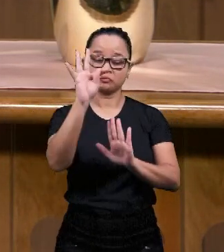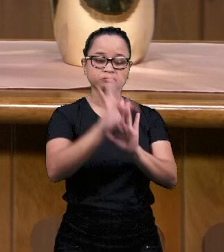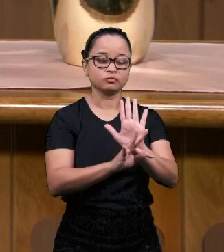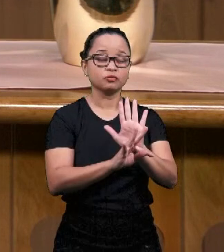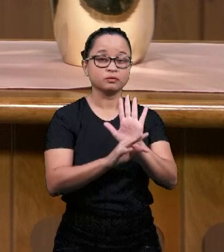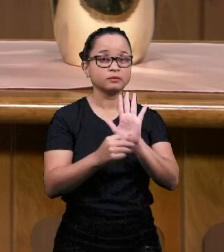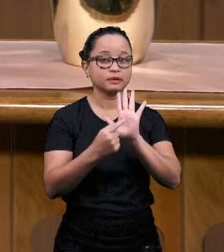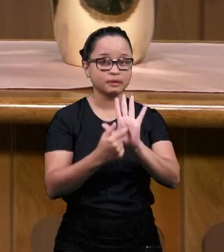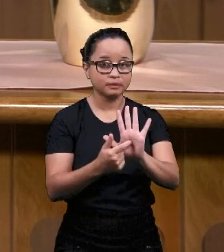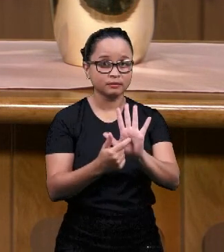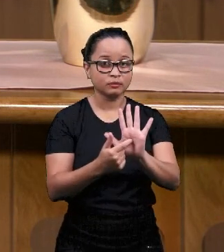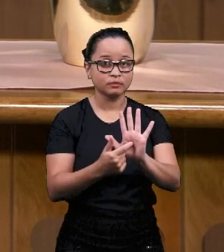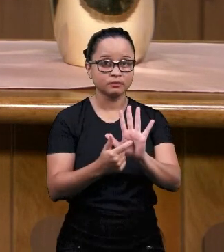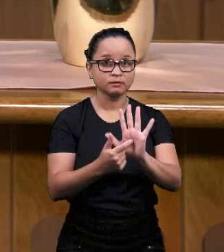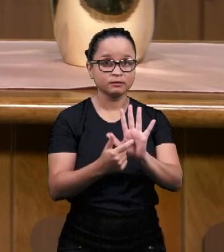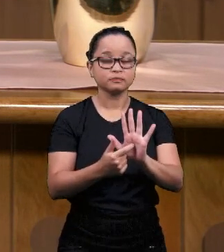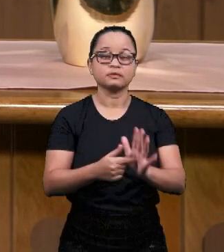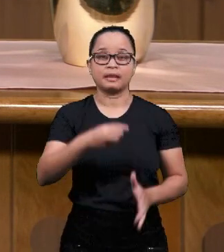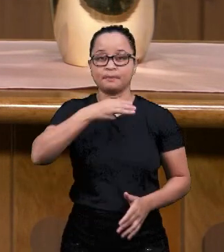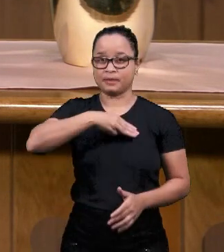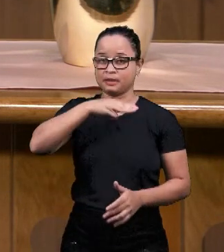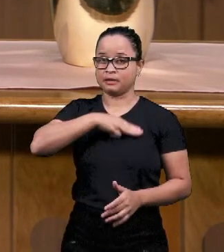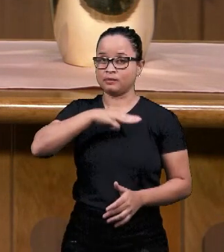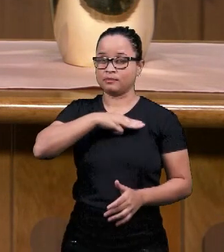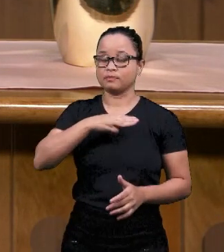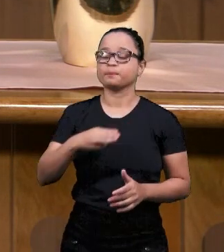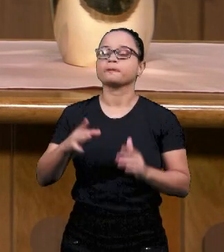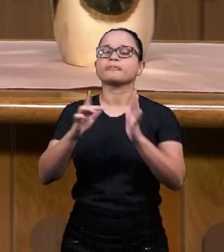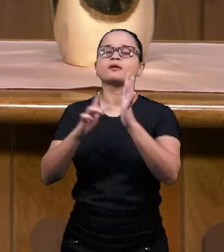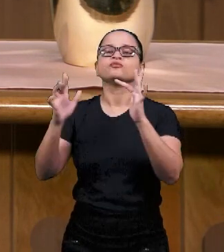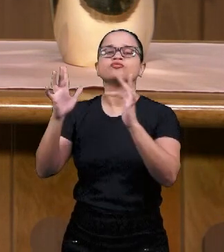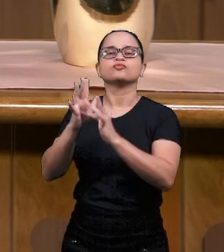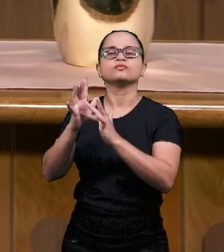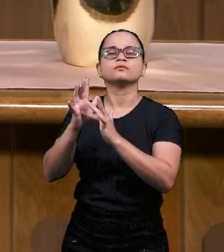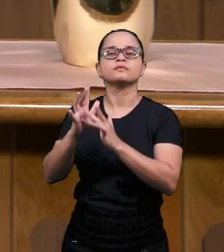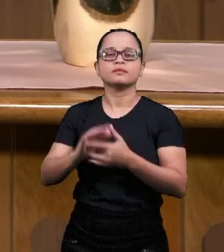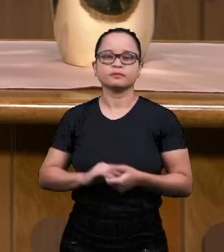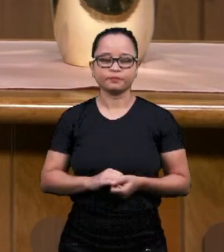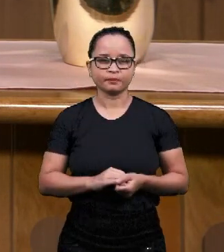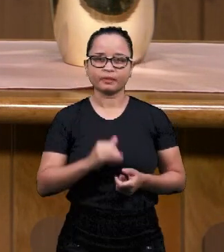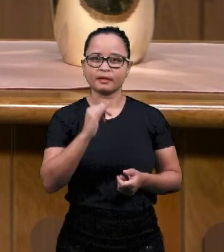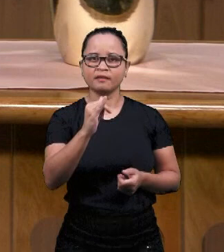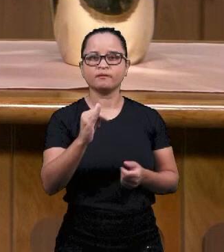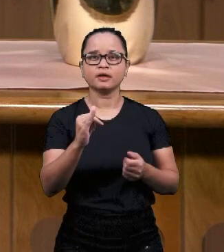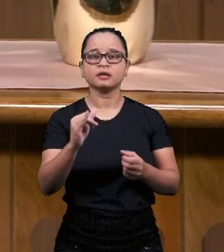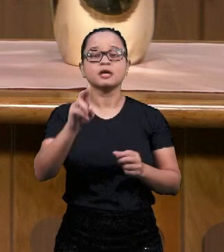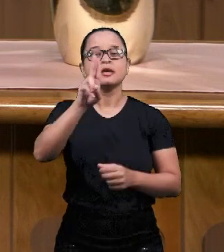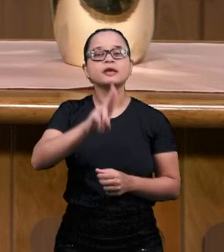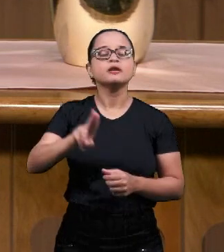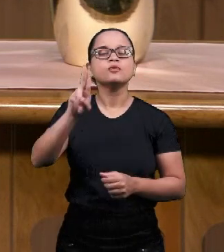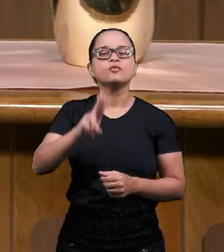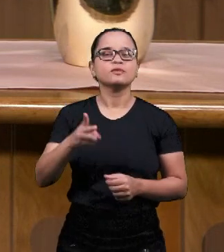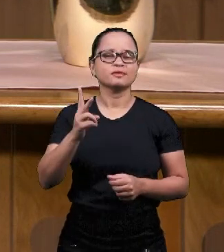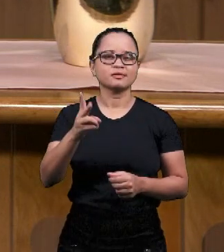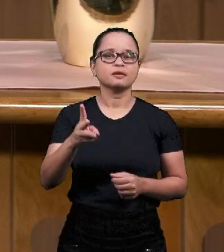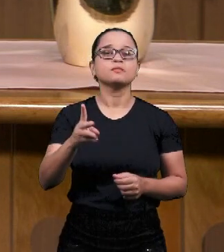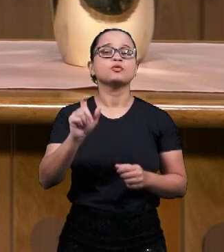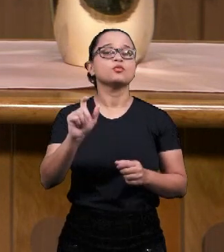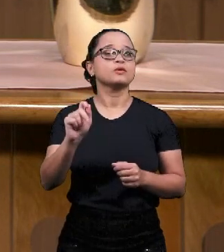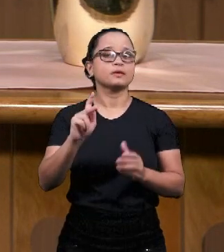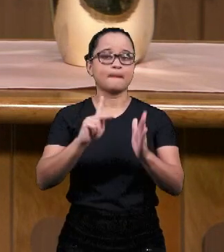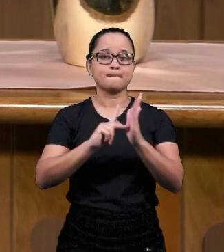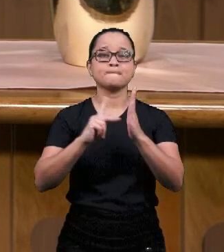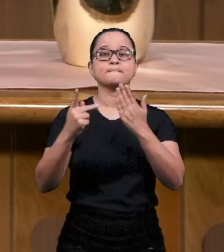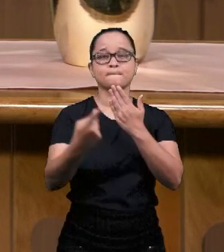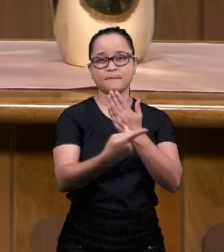этом тексте, в этой главе Евангелия от Матфея, Господь Иисус говорит о притче